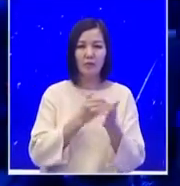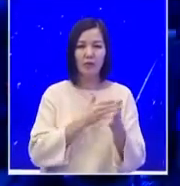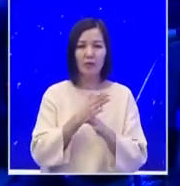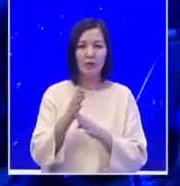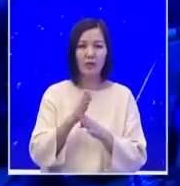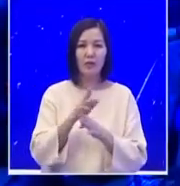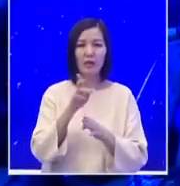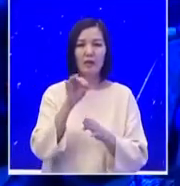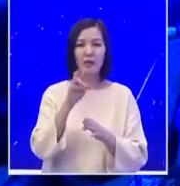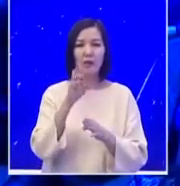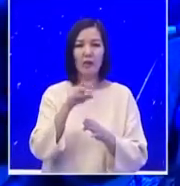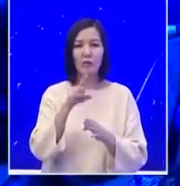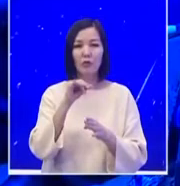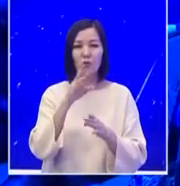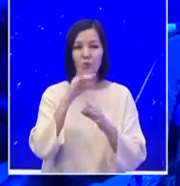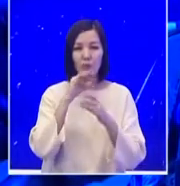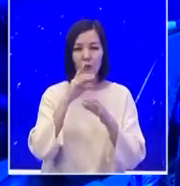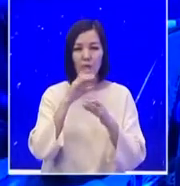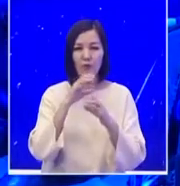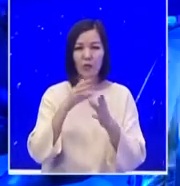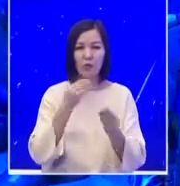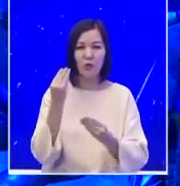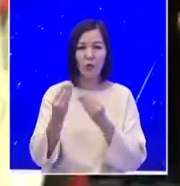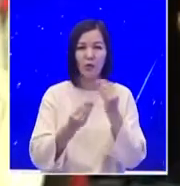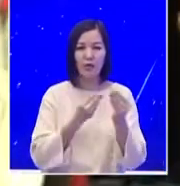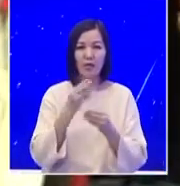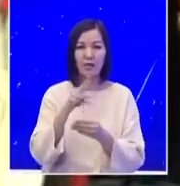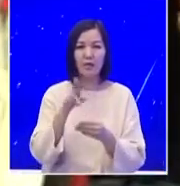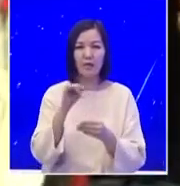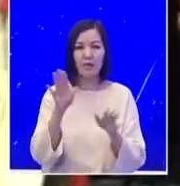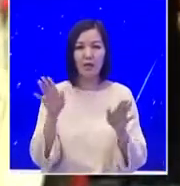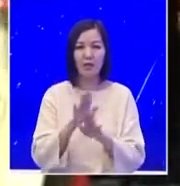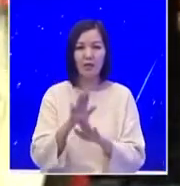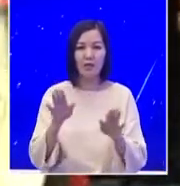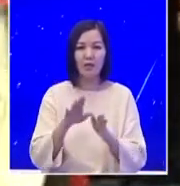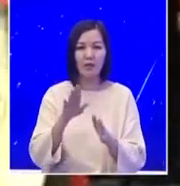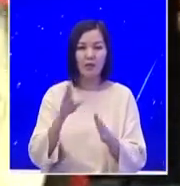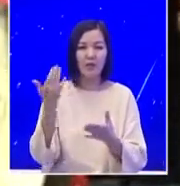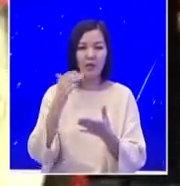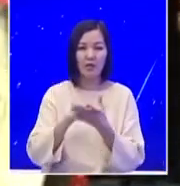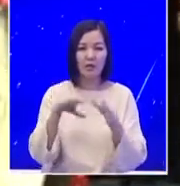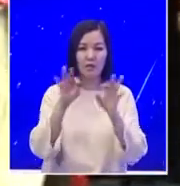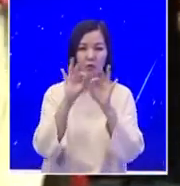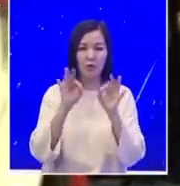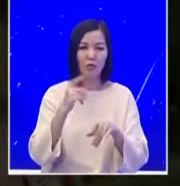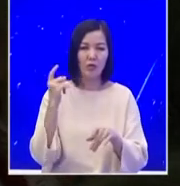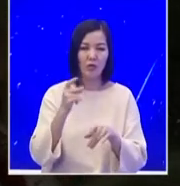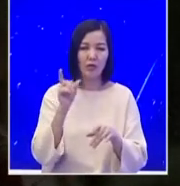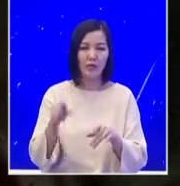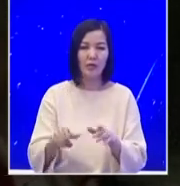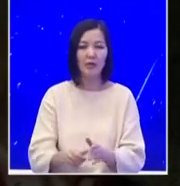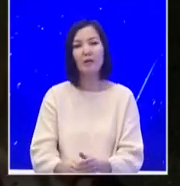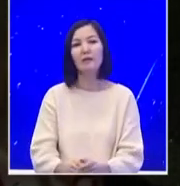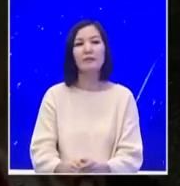Баритон, тромбон сынды үрлемелі аспаптарында ойнаумен қатар Дмитрий әншілік өнерімен де танылып жүрген өнер иесі.